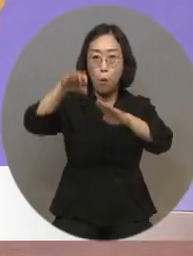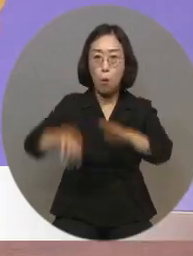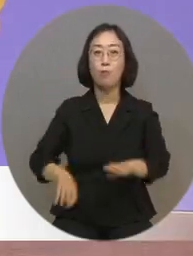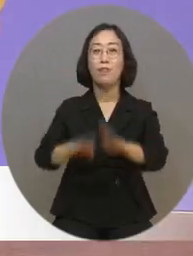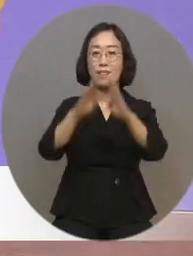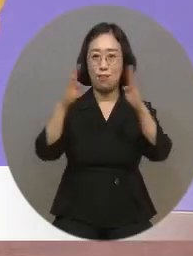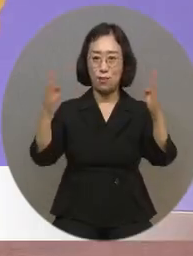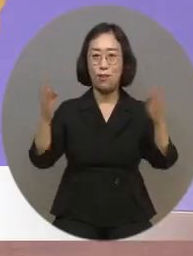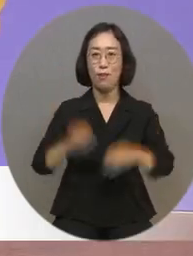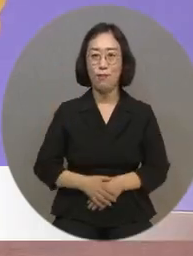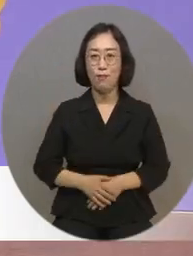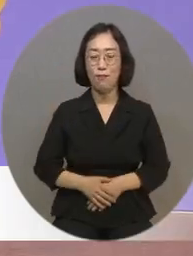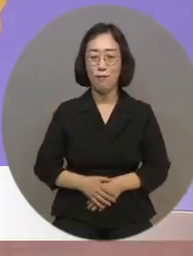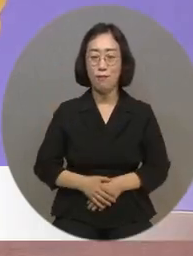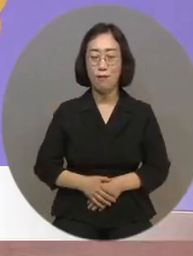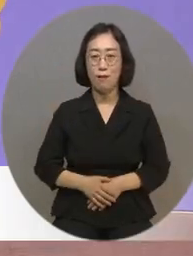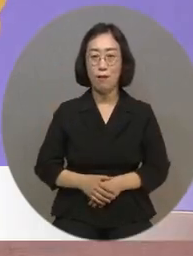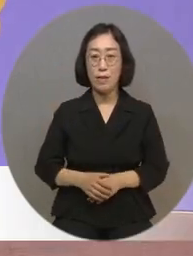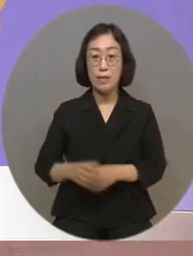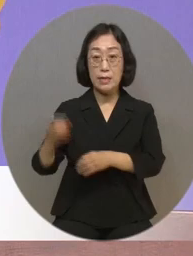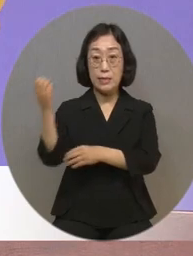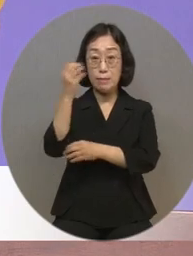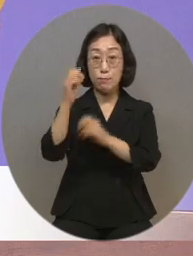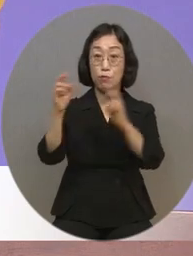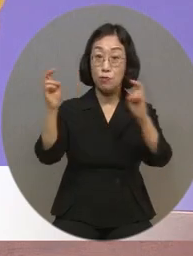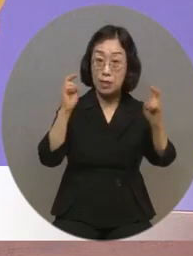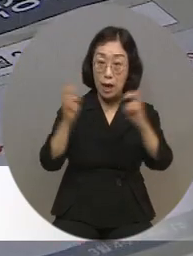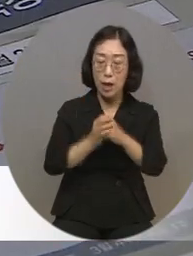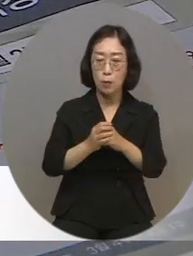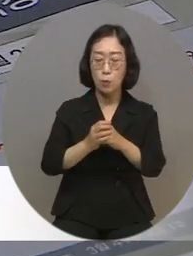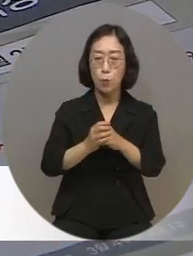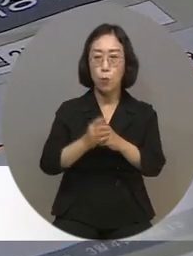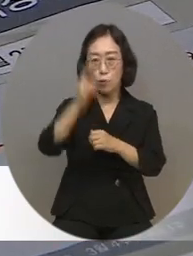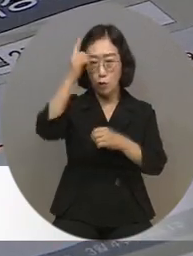열렸습니다. 시사연합신문사가 주최하고 대한민국